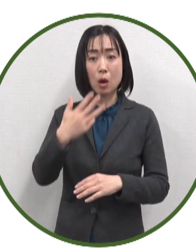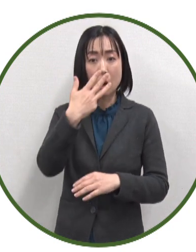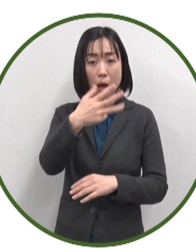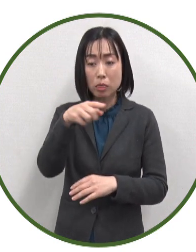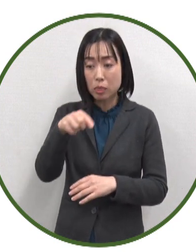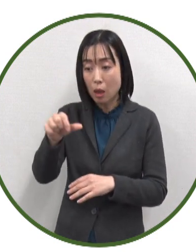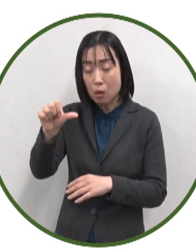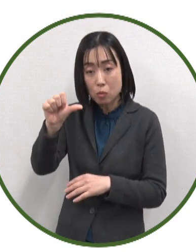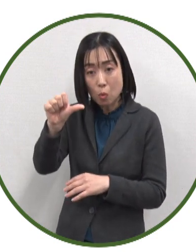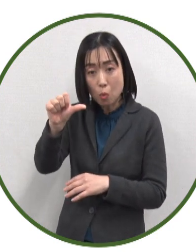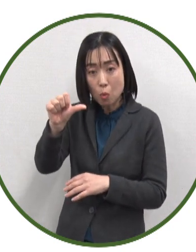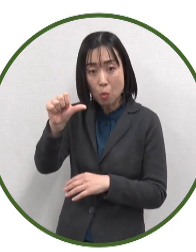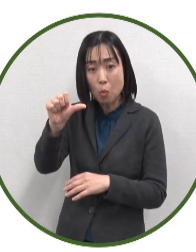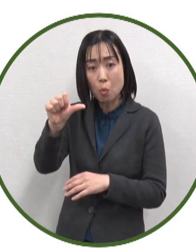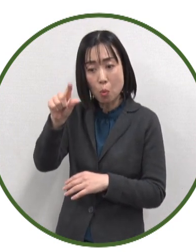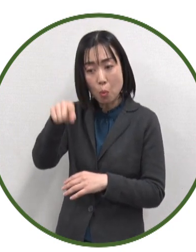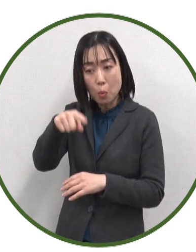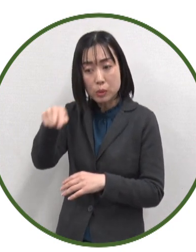ので、